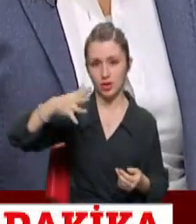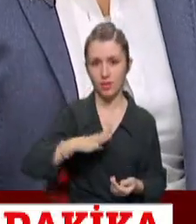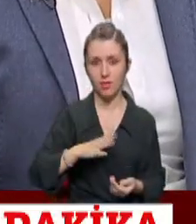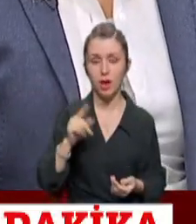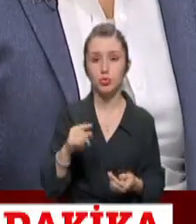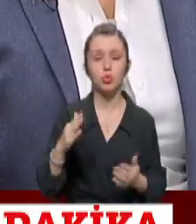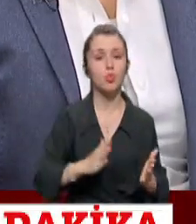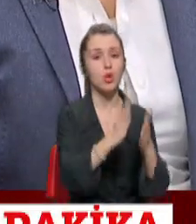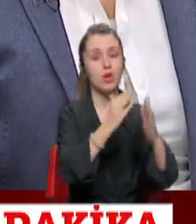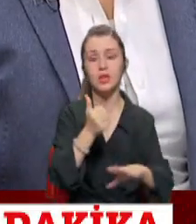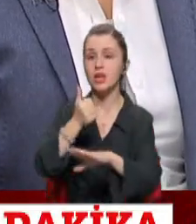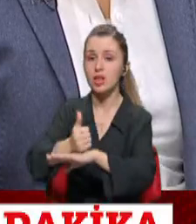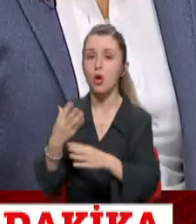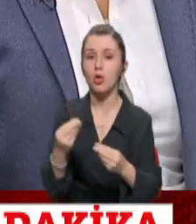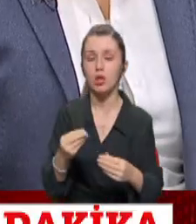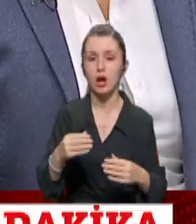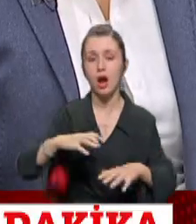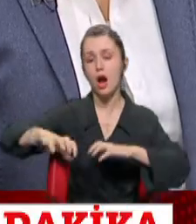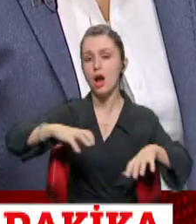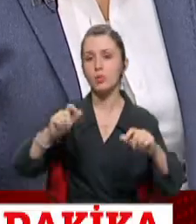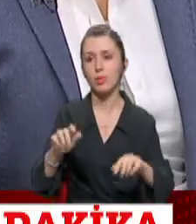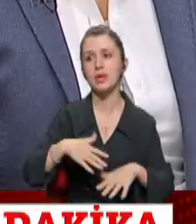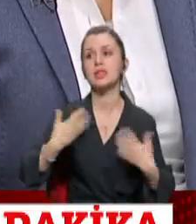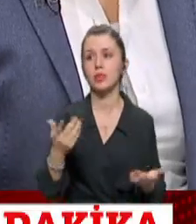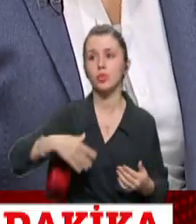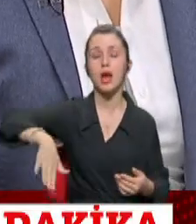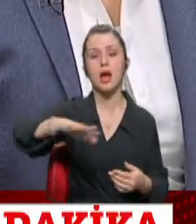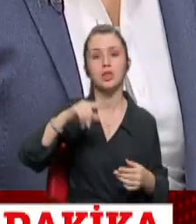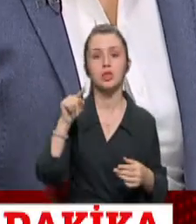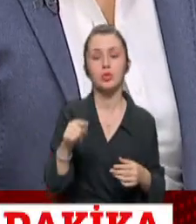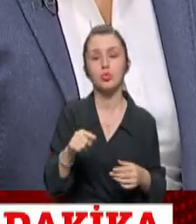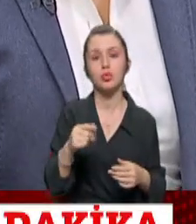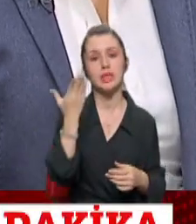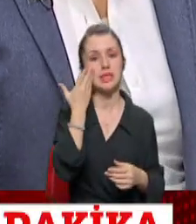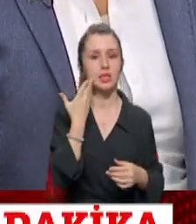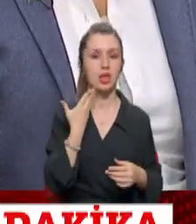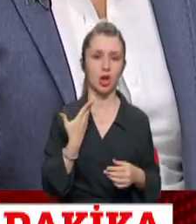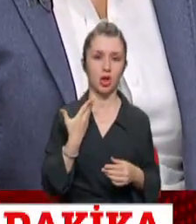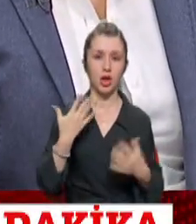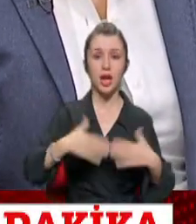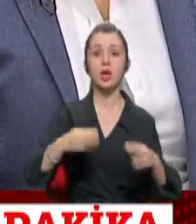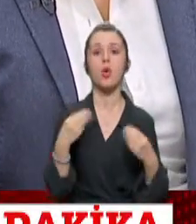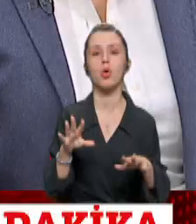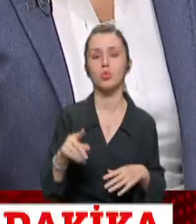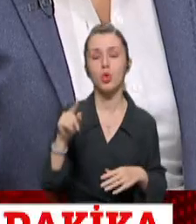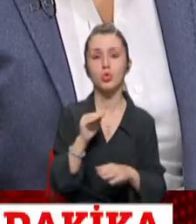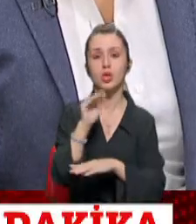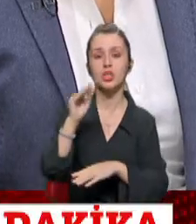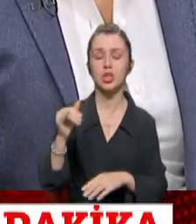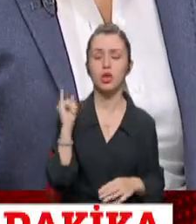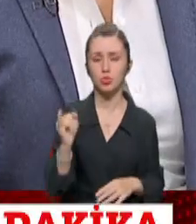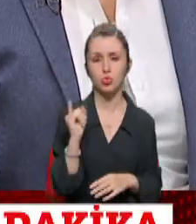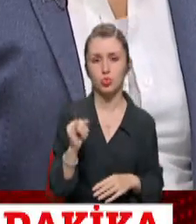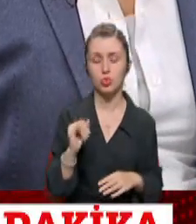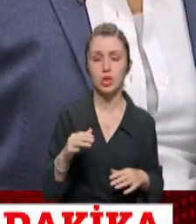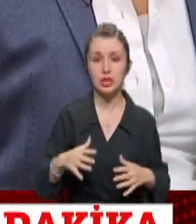ben muhalefeti iktidar olarak ayrım yapmak istemiyorum. Çünkü herkes buna seyirci kalıyor. Ve bugün yaşanan bu dram, gerçekten